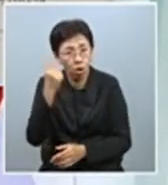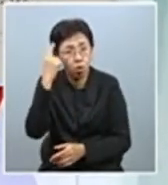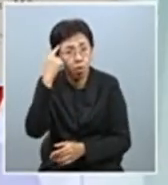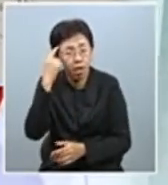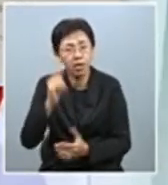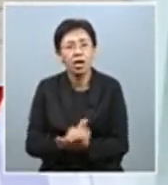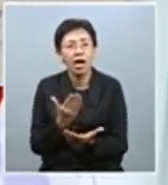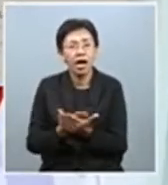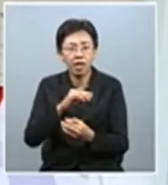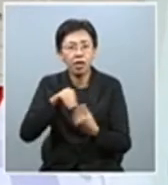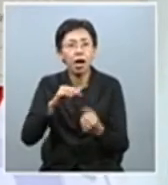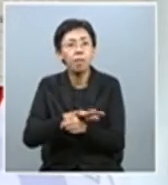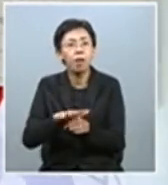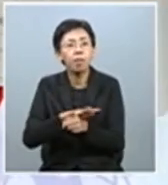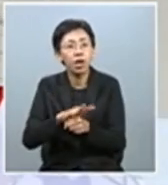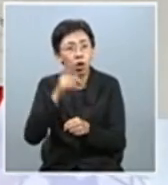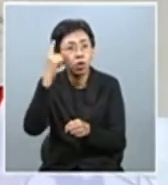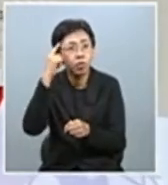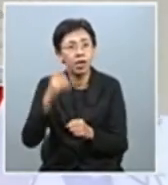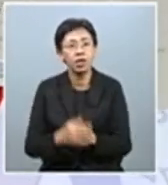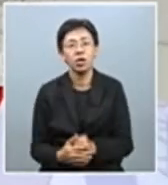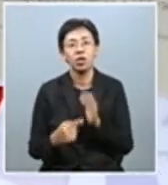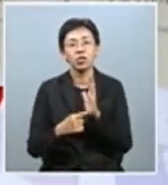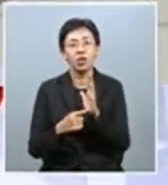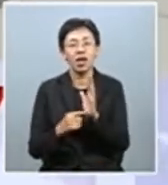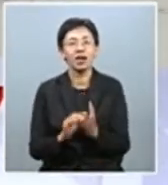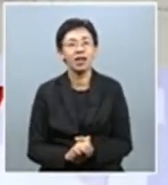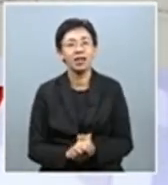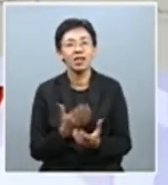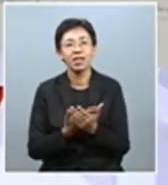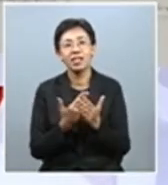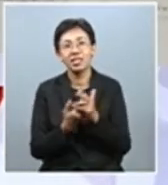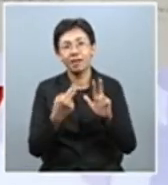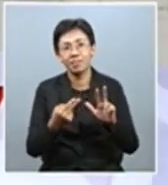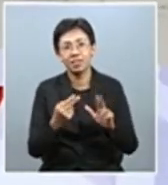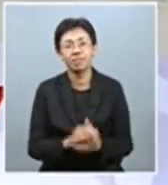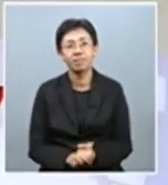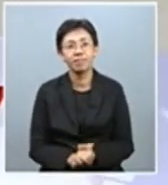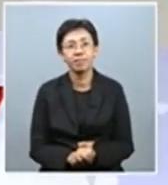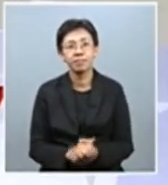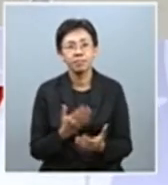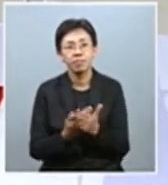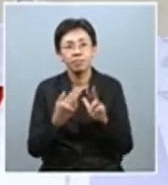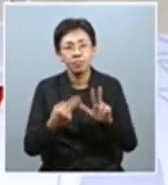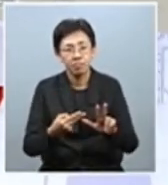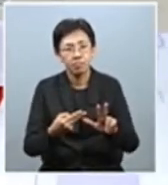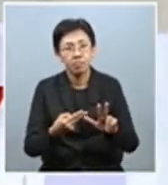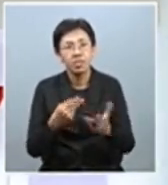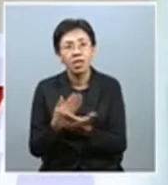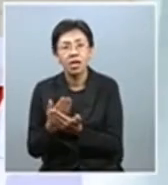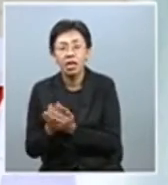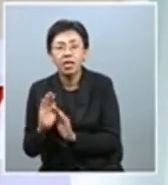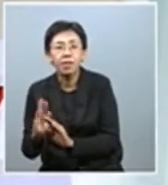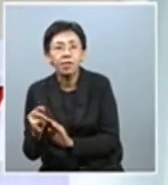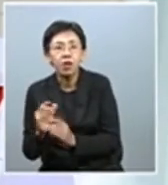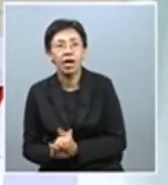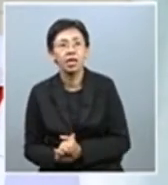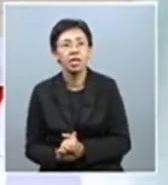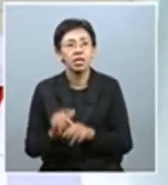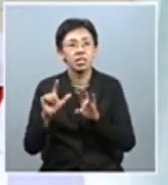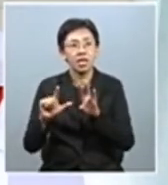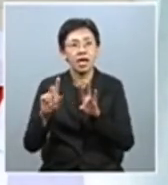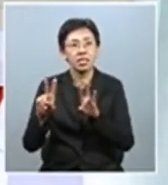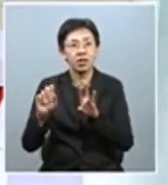พอกับการใช้เงินในแต่ละเดือนยกตัวอย่างอย่างเงี้ยค่ะ 30,000 บาทรู้ไหมว่าต้องมีเงินเก็บอยู่ 7.2 ล้าน โอ้โ